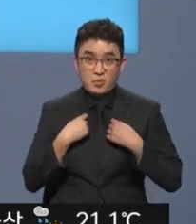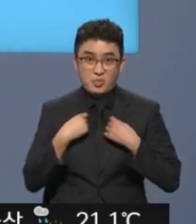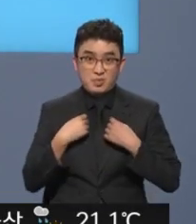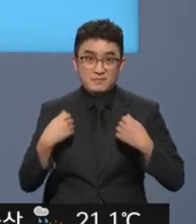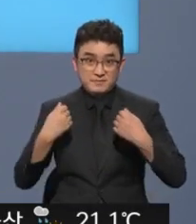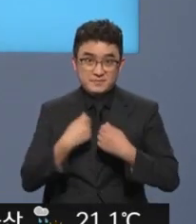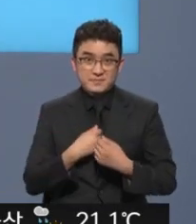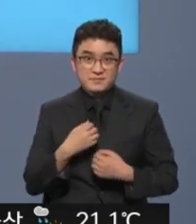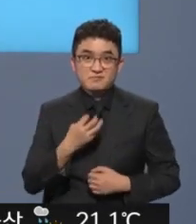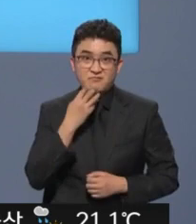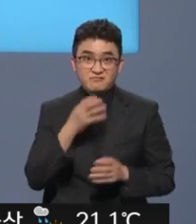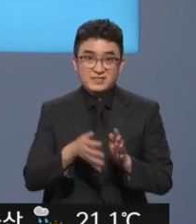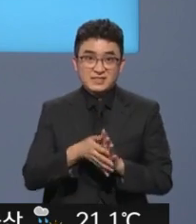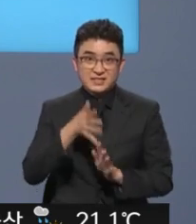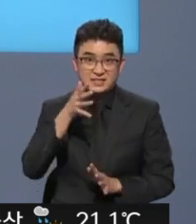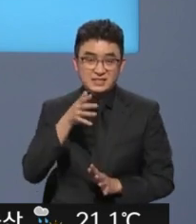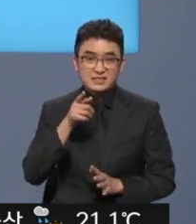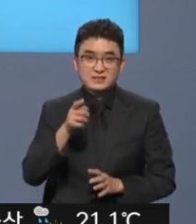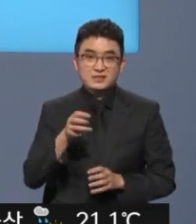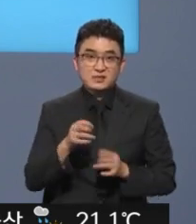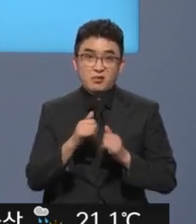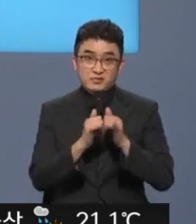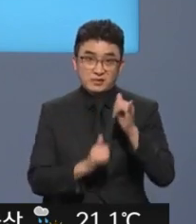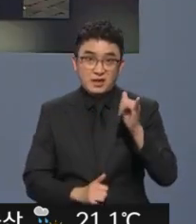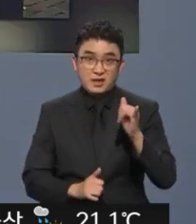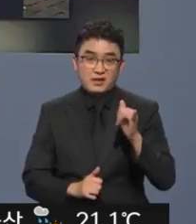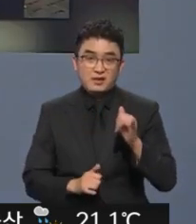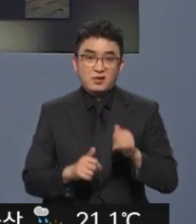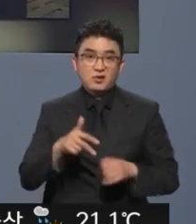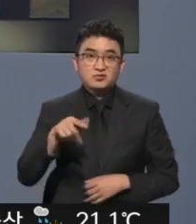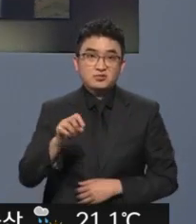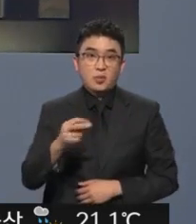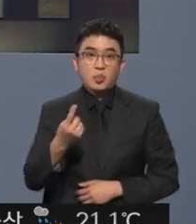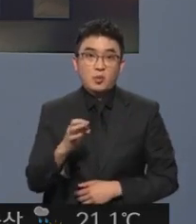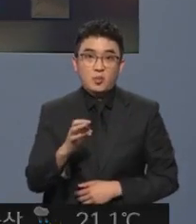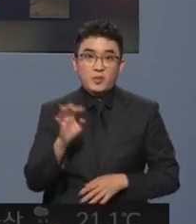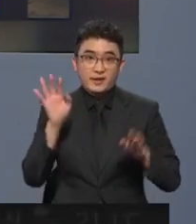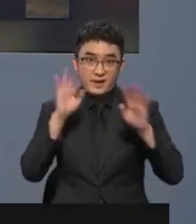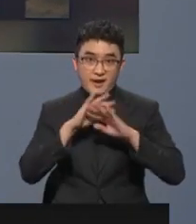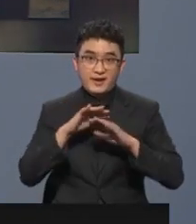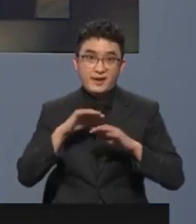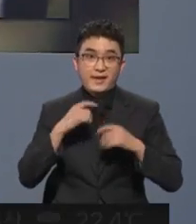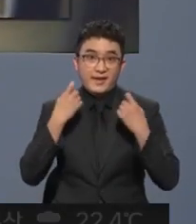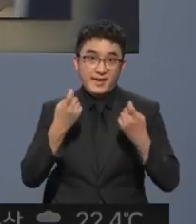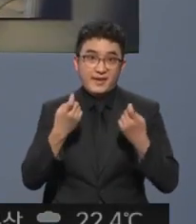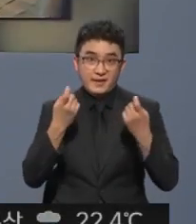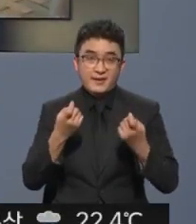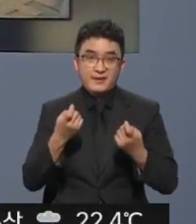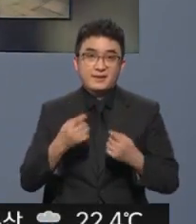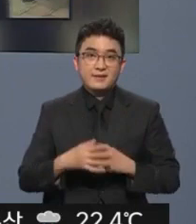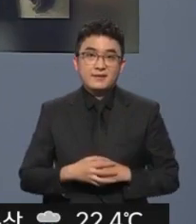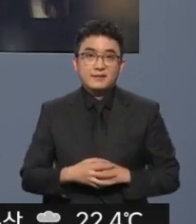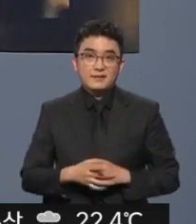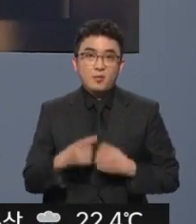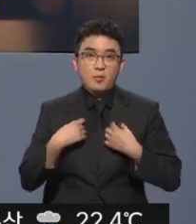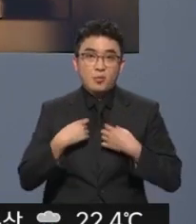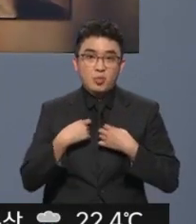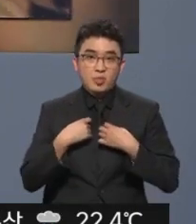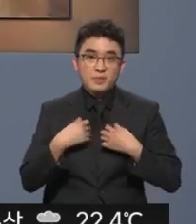역사문화를 테마로 한 축제 정동야행을 개최했는데요 개화기 의상을 시민들의 직접 입어볼 수 있는 프로그램이